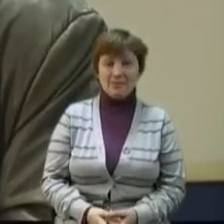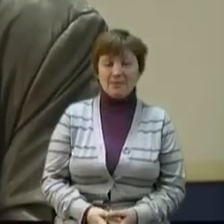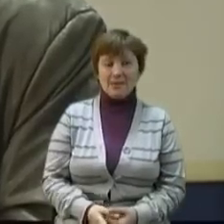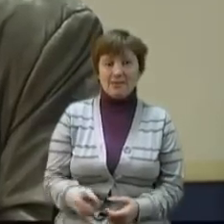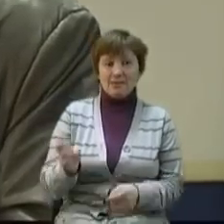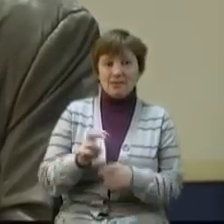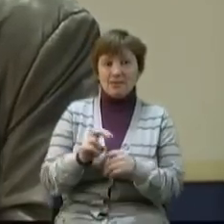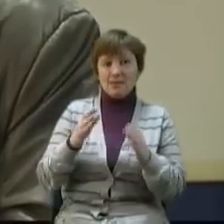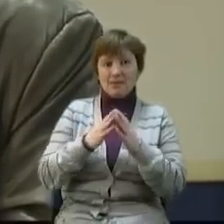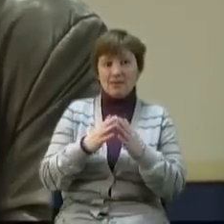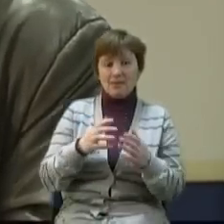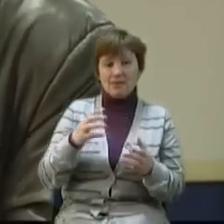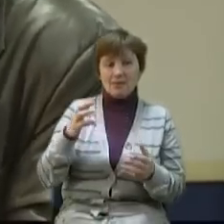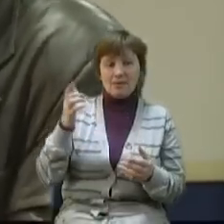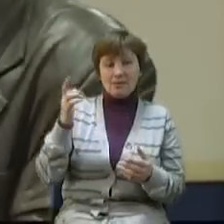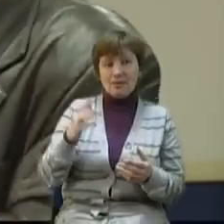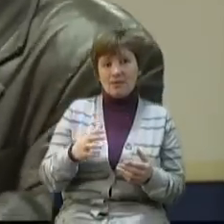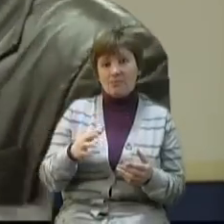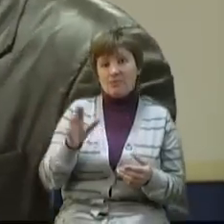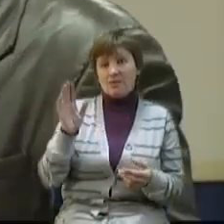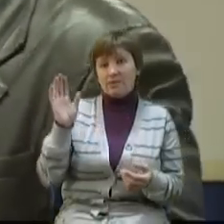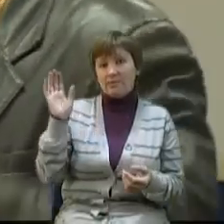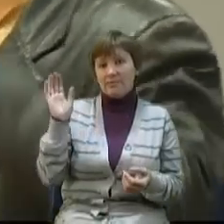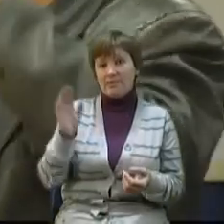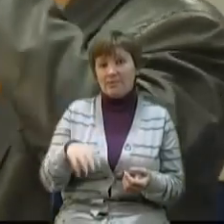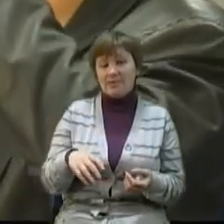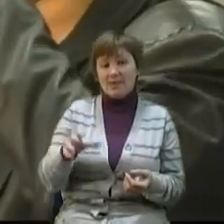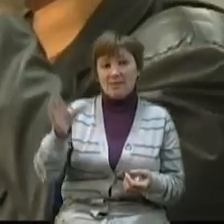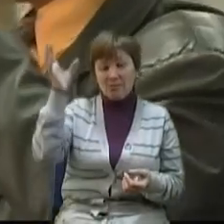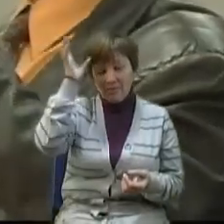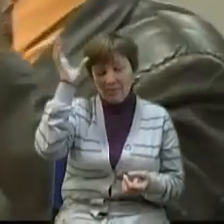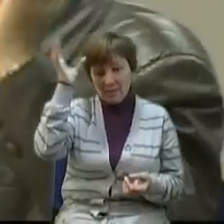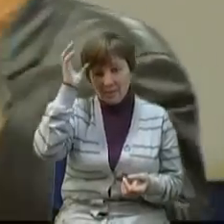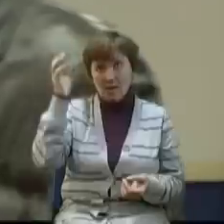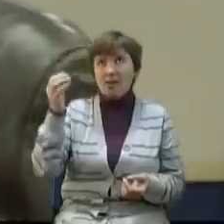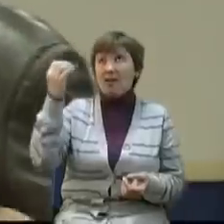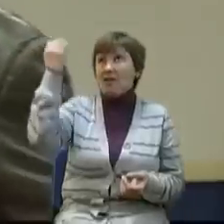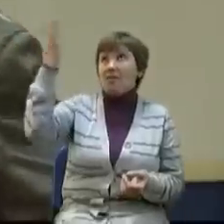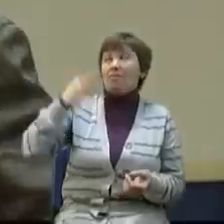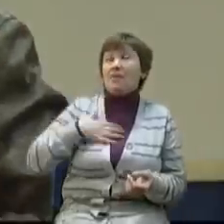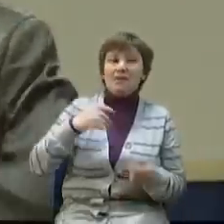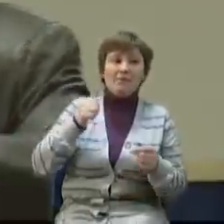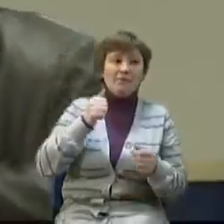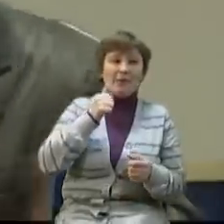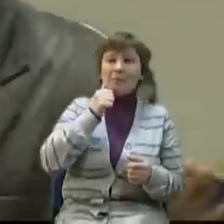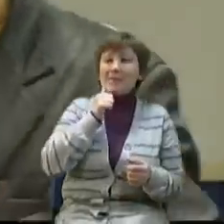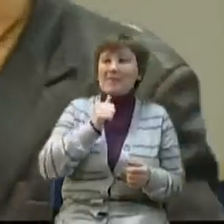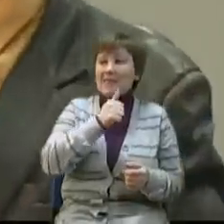Пришел, говорю, Господи, ладно, там с этими богословами, профессорами, ты мне по секрету расскажи,